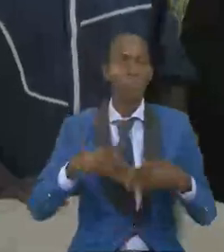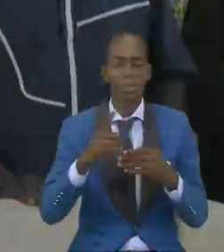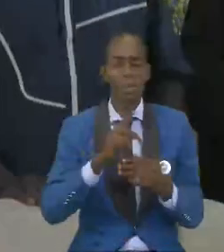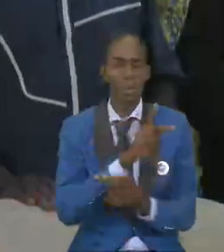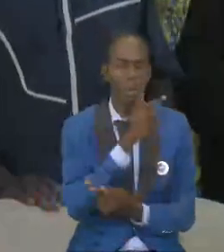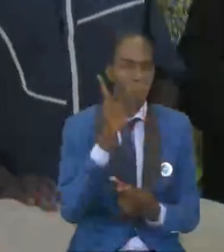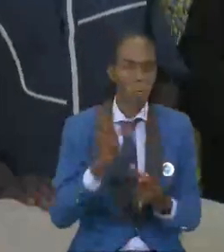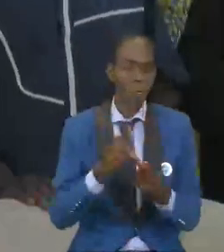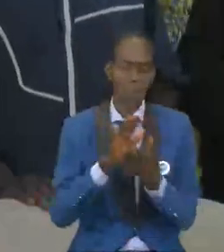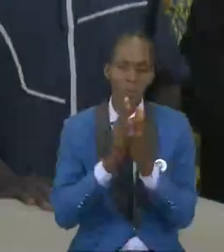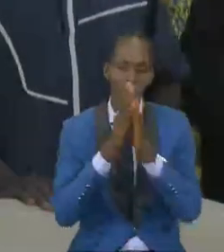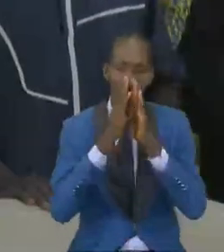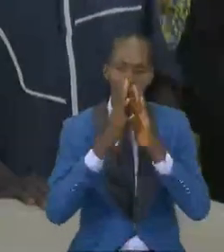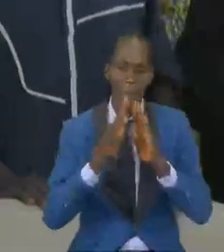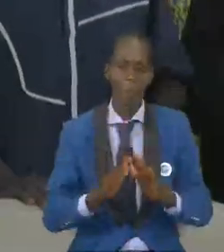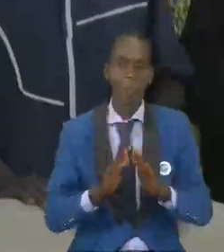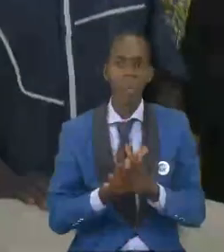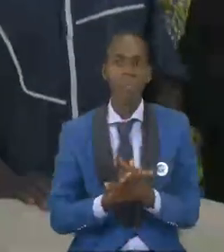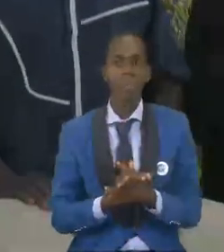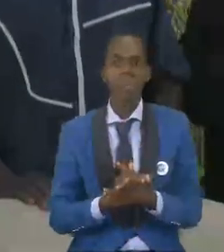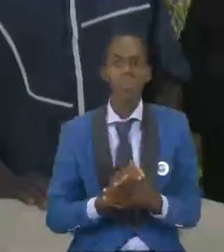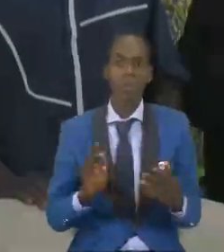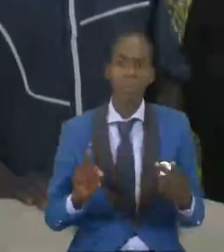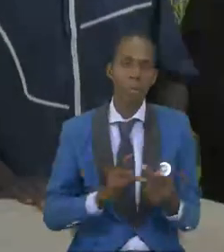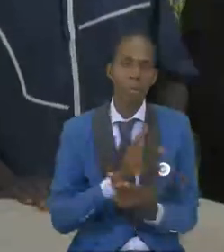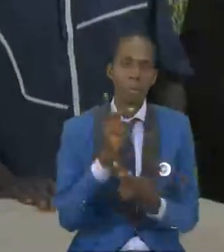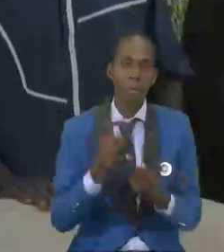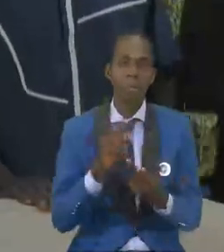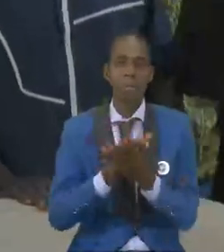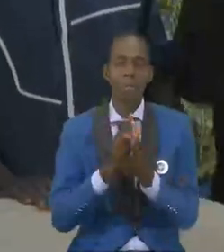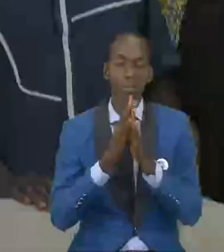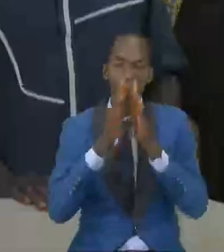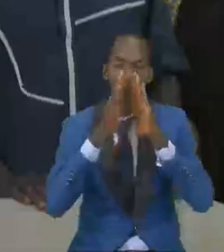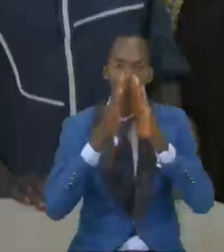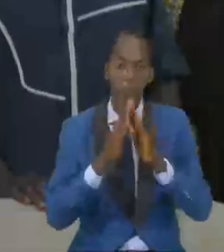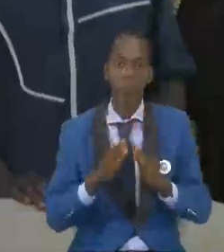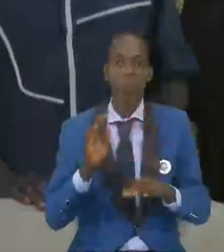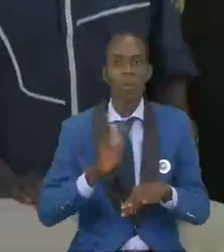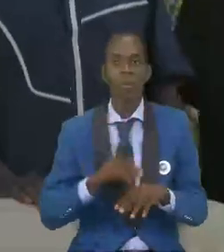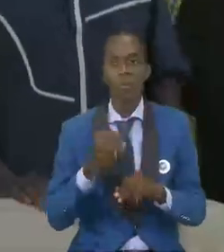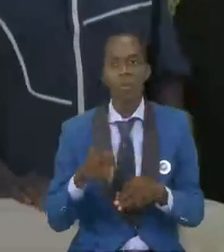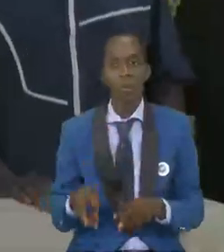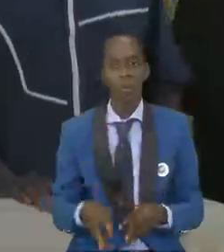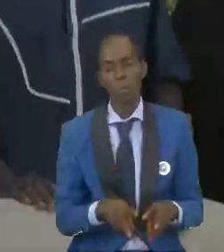être dans ton coeur fixé sur le Seigneur et te donnera la paix parfaite